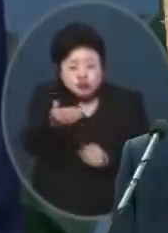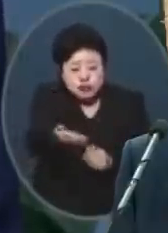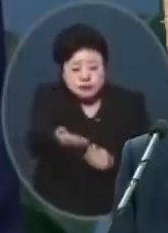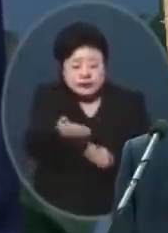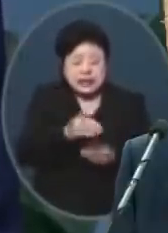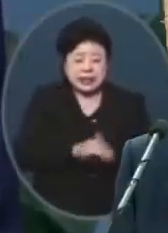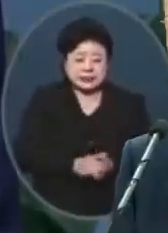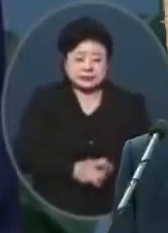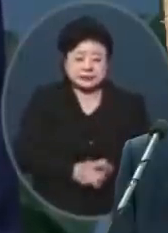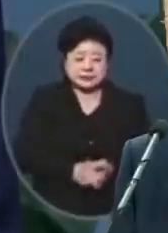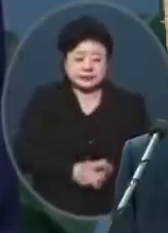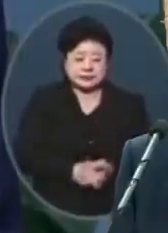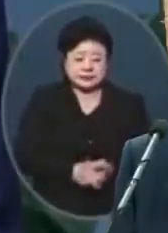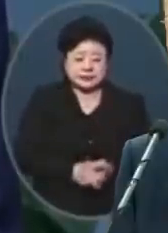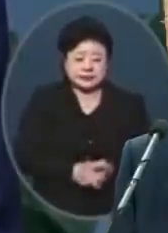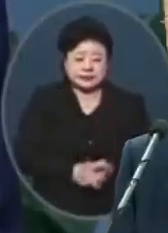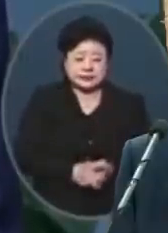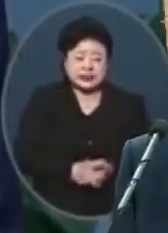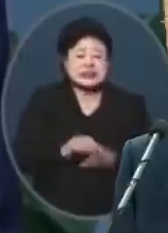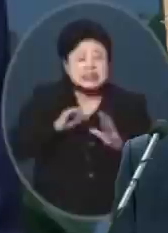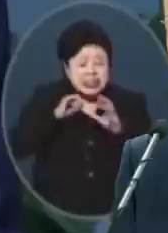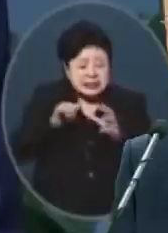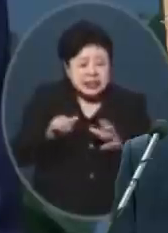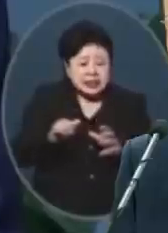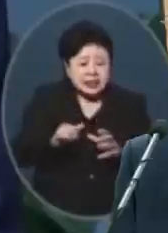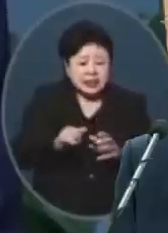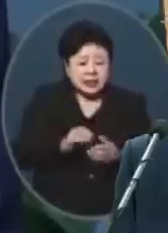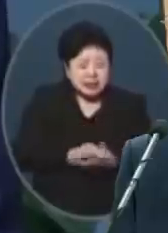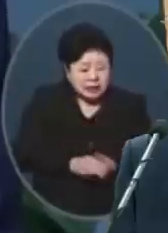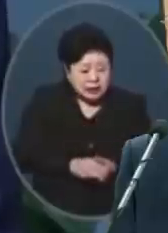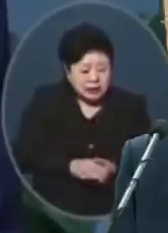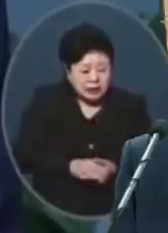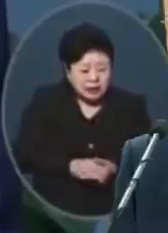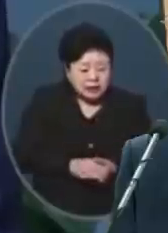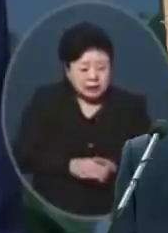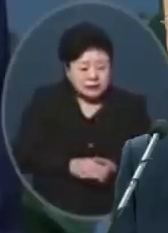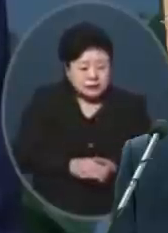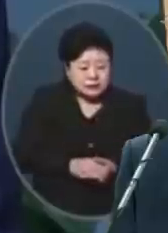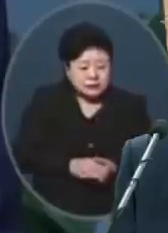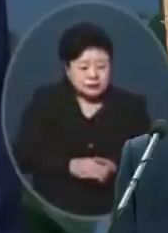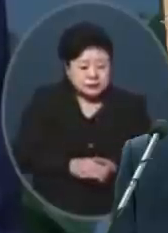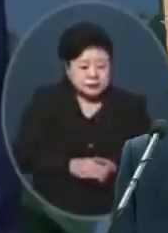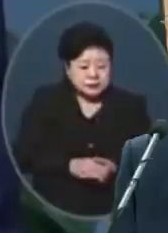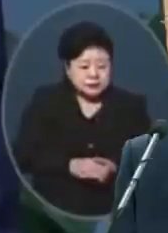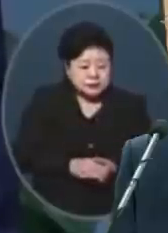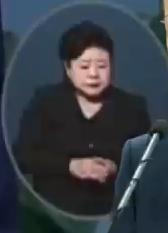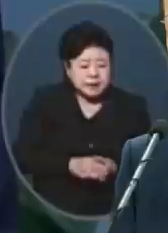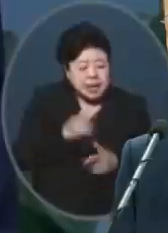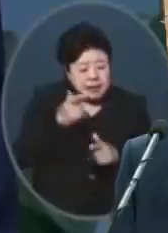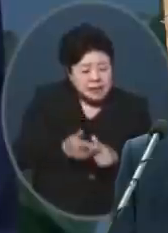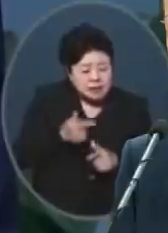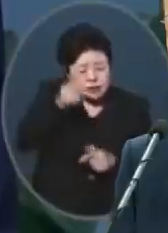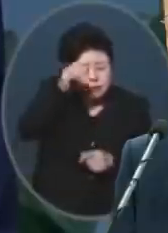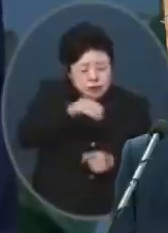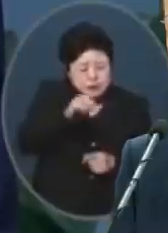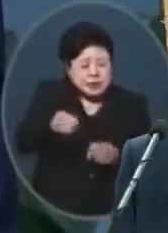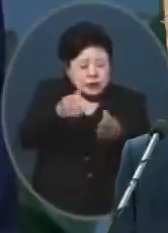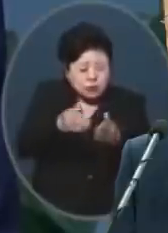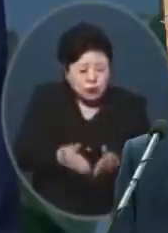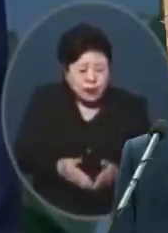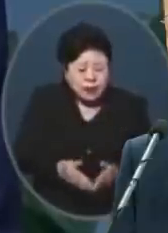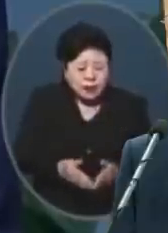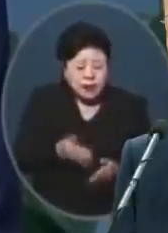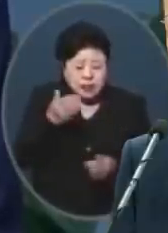것입니다 이 세상에 희망보다 좋은 것이 없습니다 그런데 예수님은 십자가를 통해서